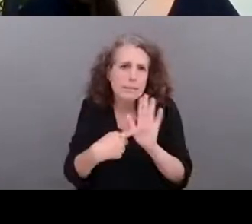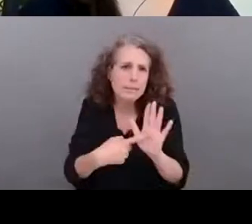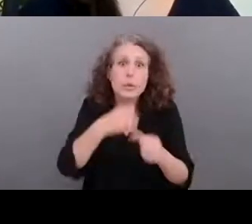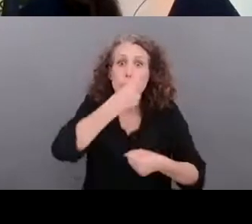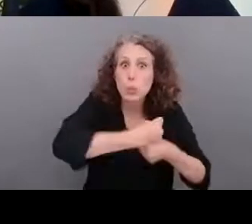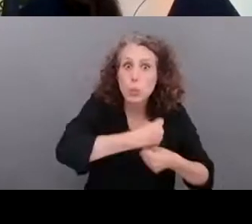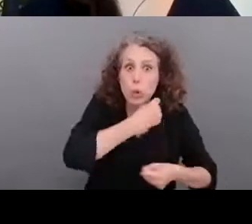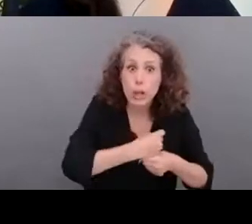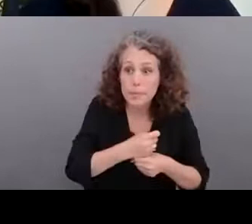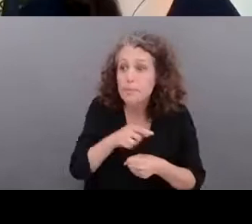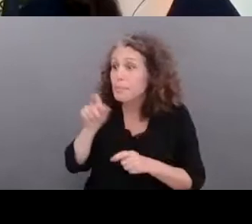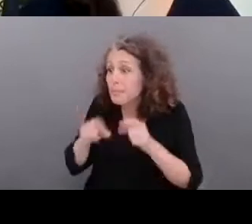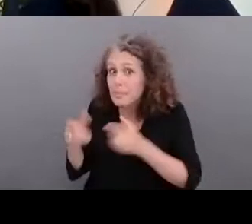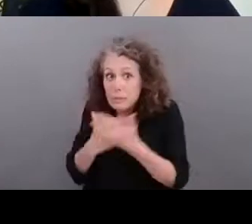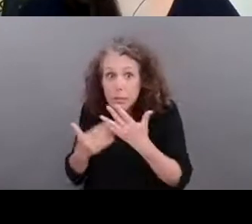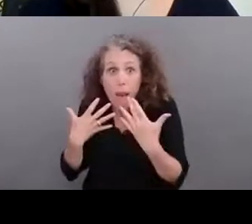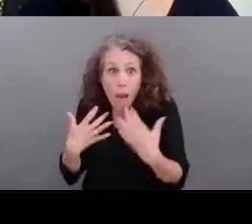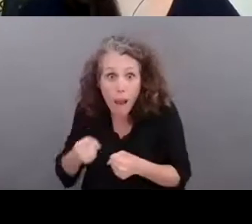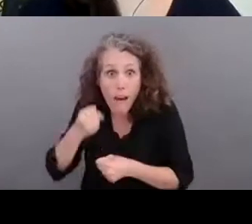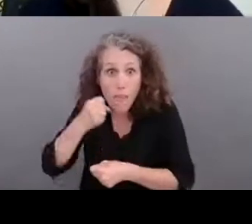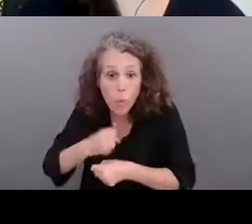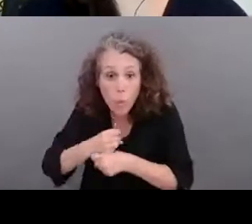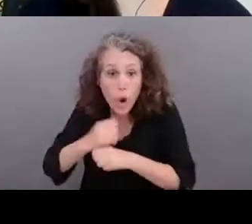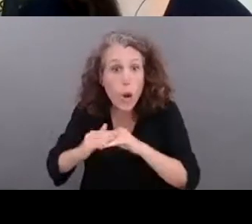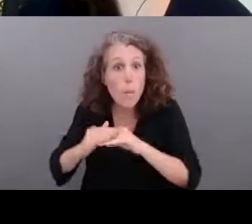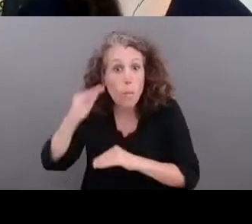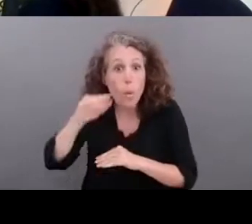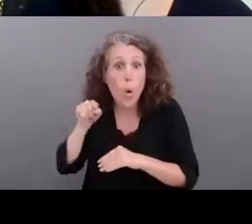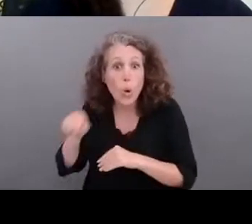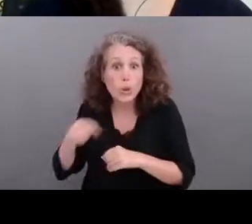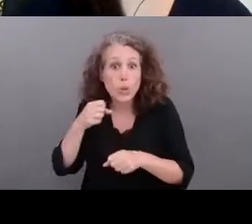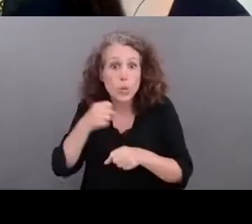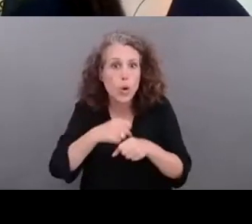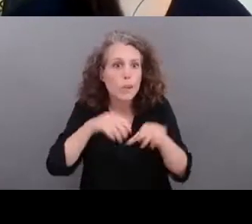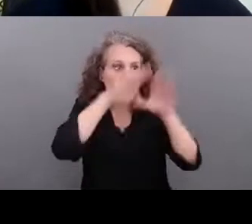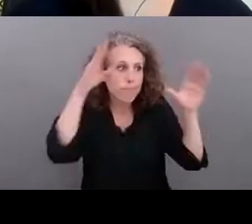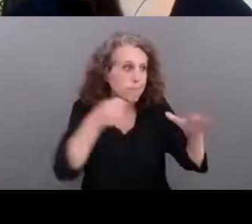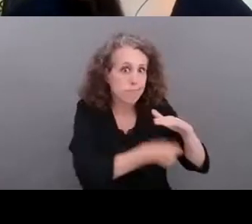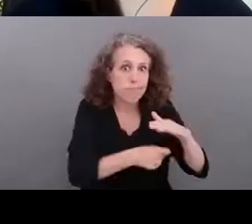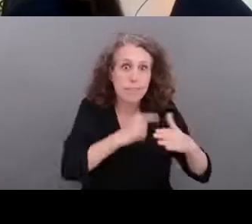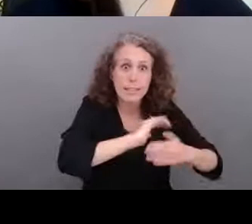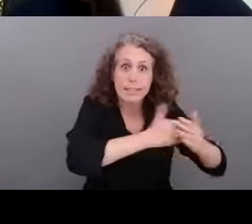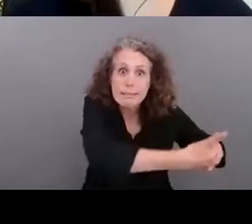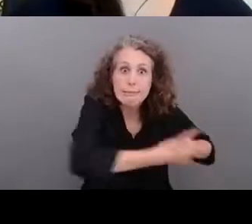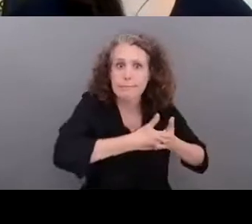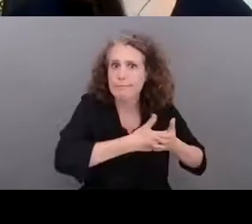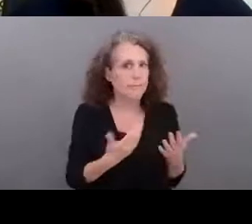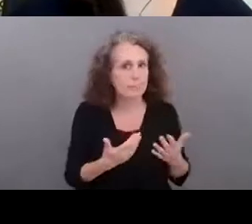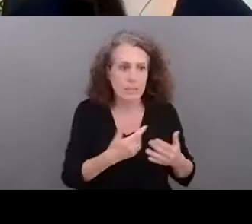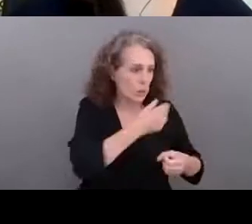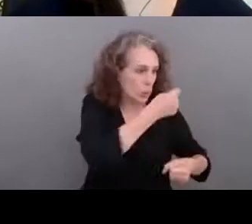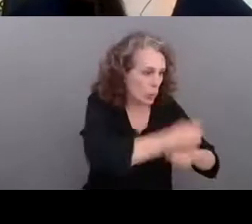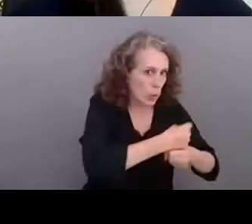travail. Il y a des personnes handicapées qui travaillent, mais souvent dans le secteur informel où il n'y a aucune forme de sécurité.